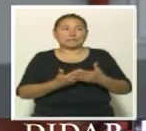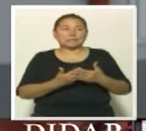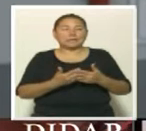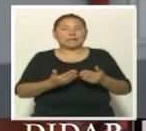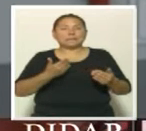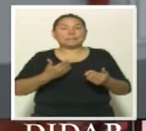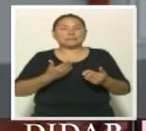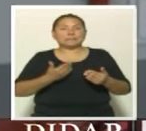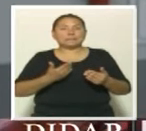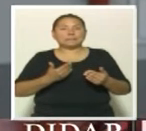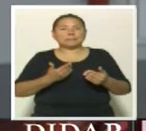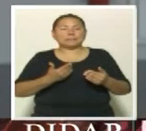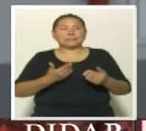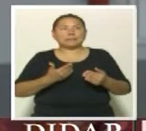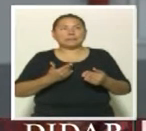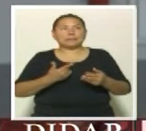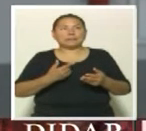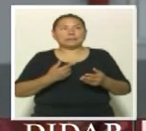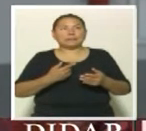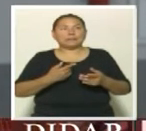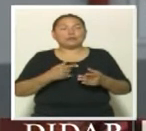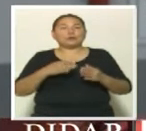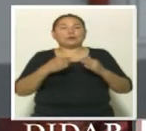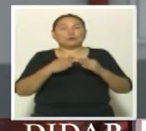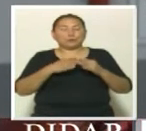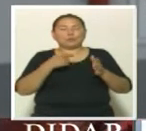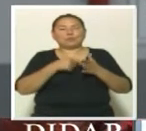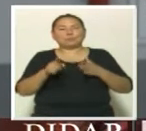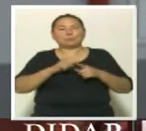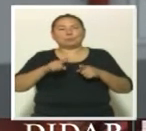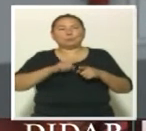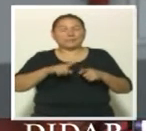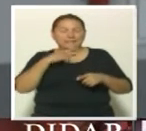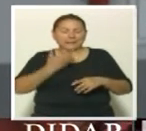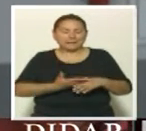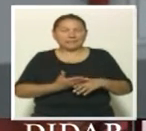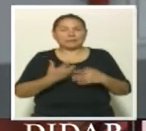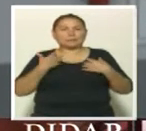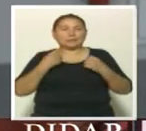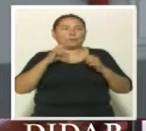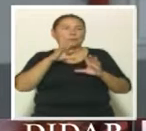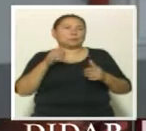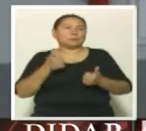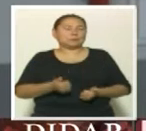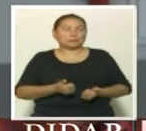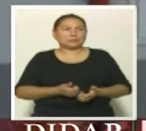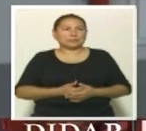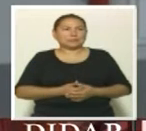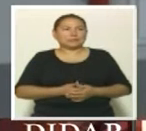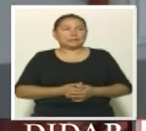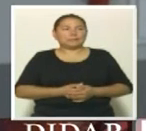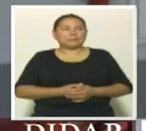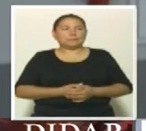қаласа бақылап қарап, үйіне шығаруға дайындаймыз. Бұл біздің осы ауруханаға осындай шағыммен келіп